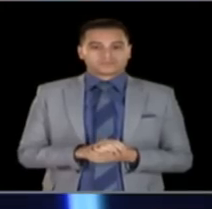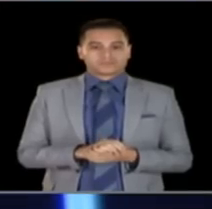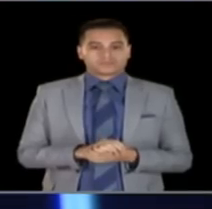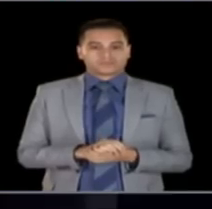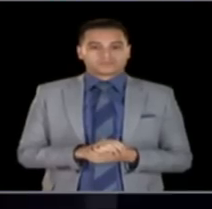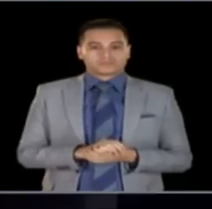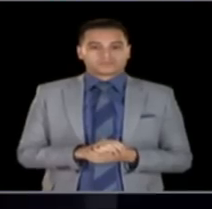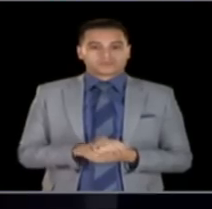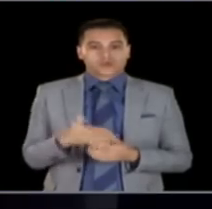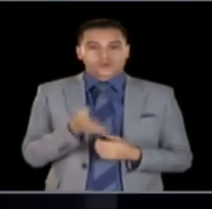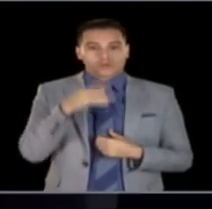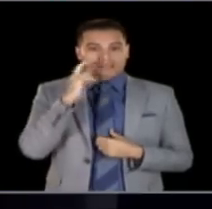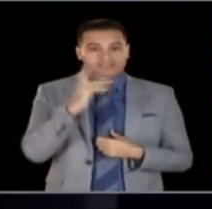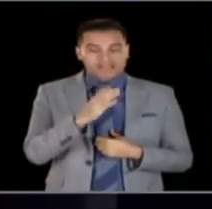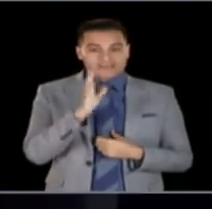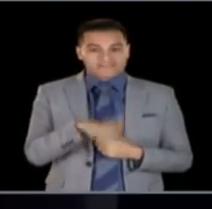حوت الأزرق فيه إجابة.